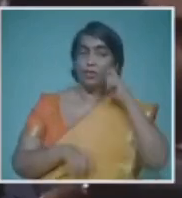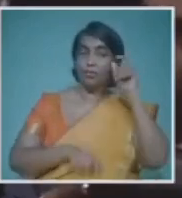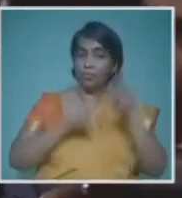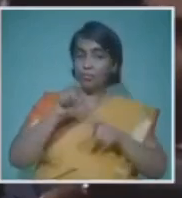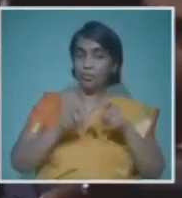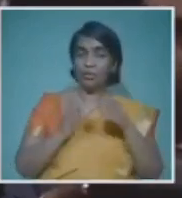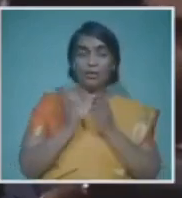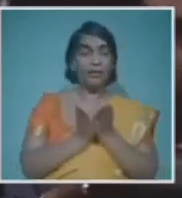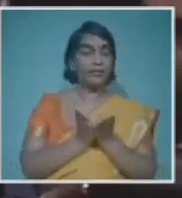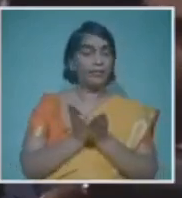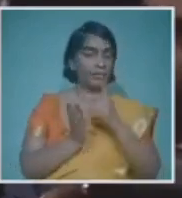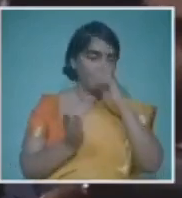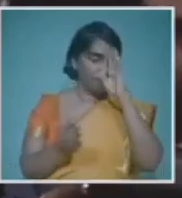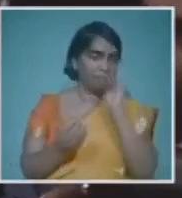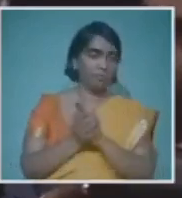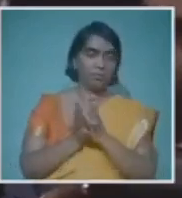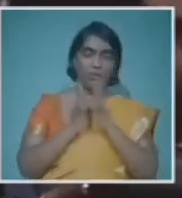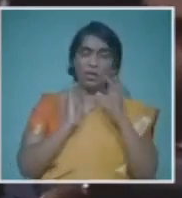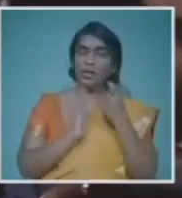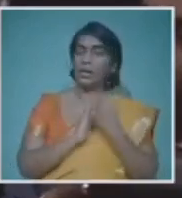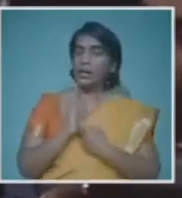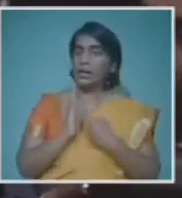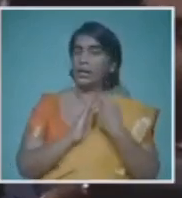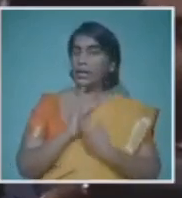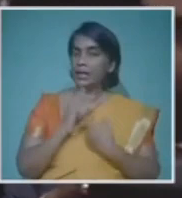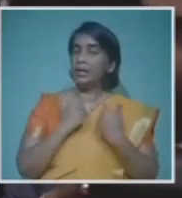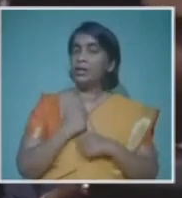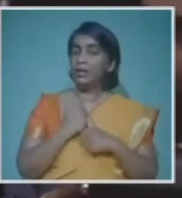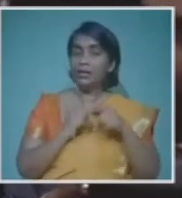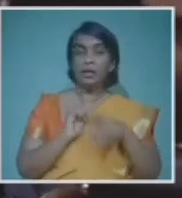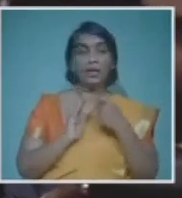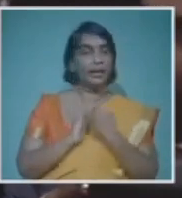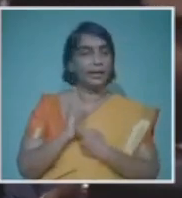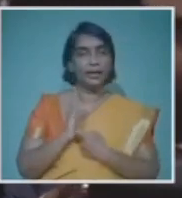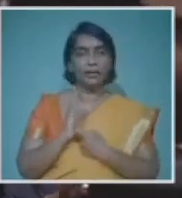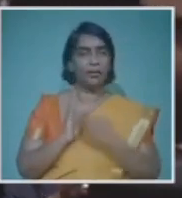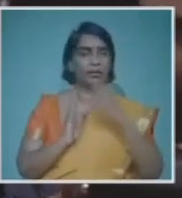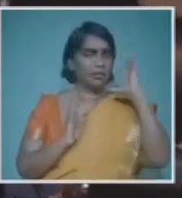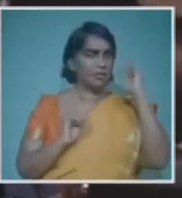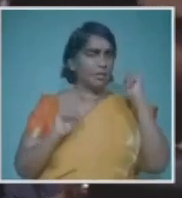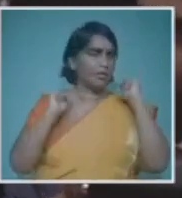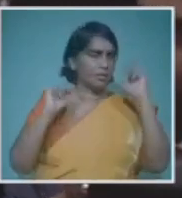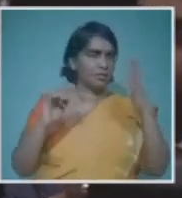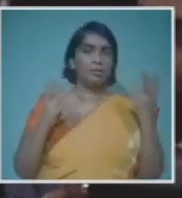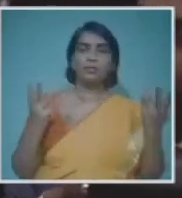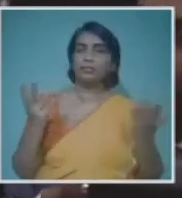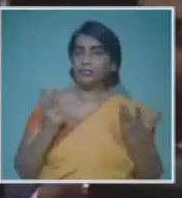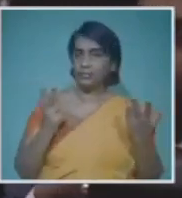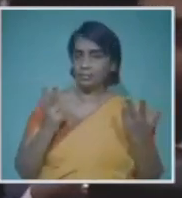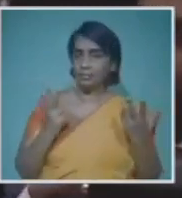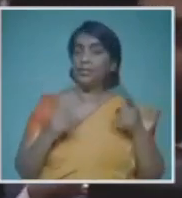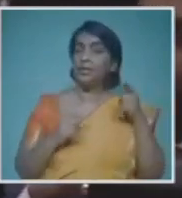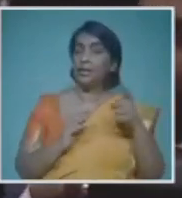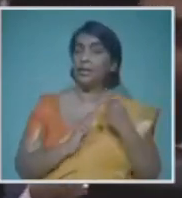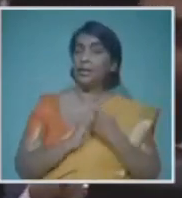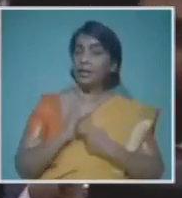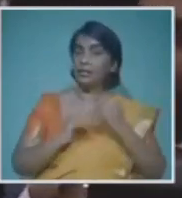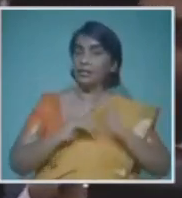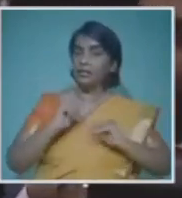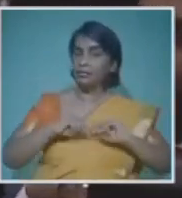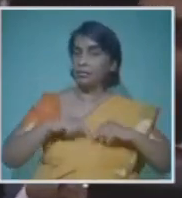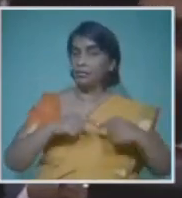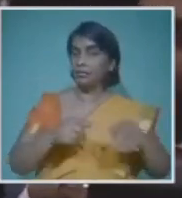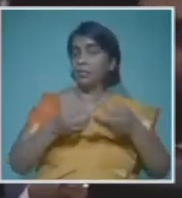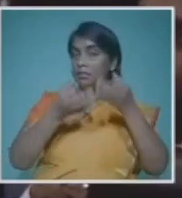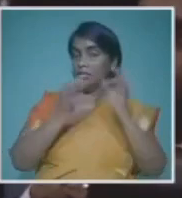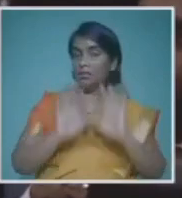ජනතාවගේ විනය ආරක්ෂා කරන්න කොතරම් නීති හැදුවත් ඒ නීතිවලින් ප්‍රතිඵලයක් අපිට ලැබෙන්නේ නැහැ. ඒ නීති ක්‍රියාත්මක කිරීම